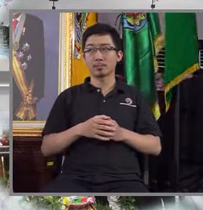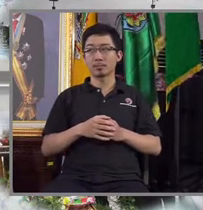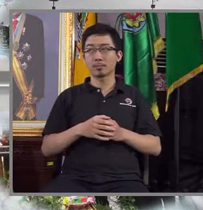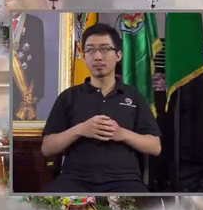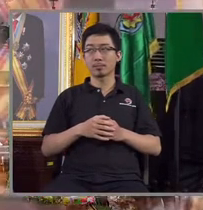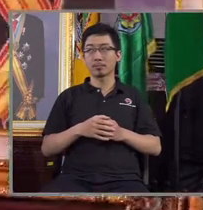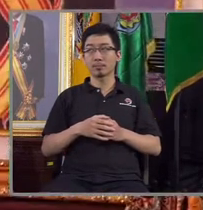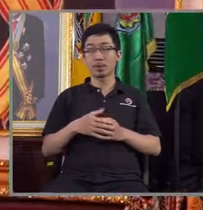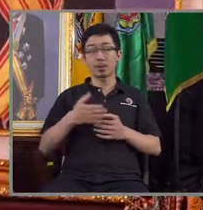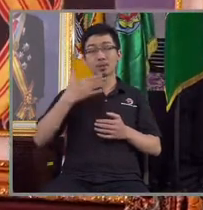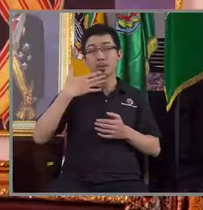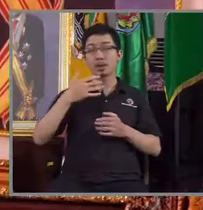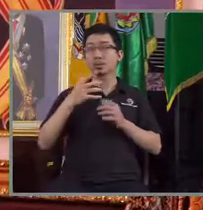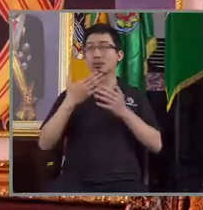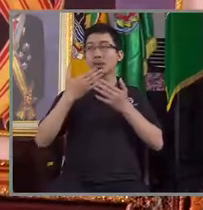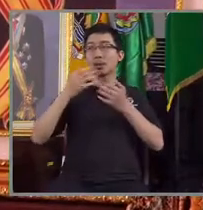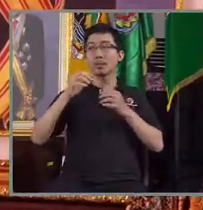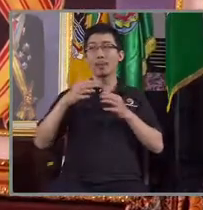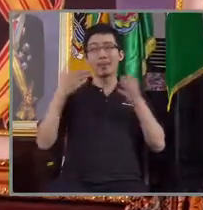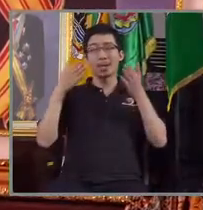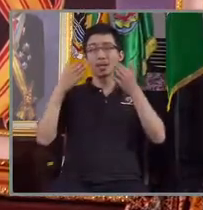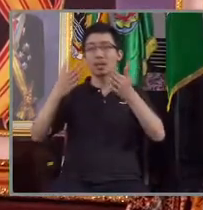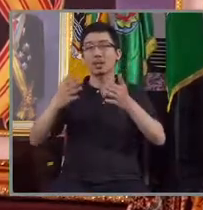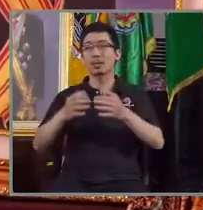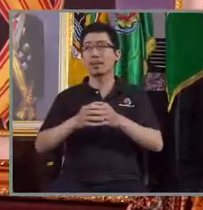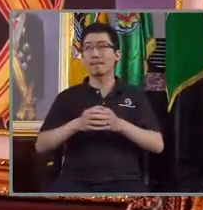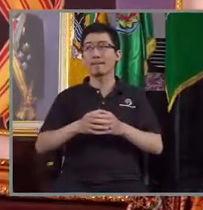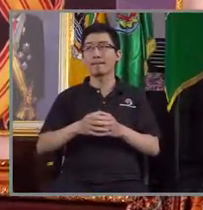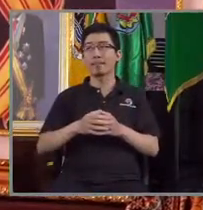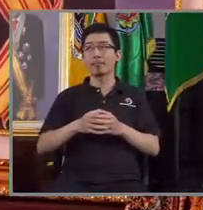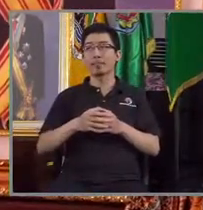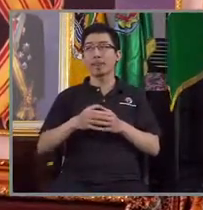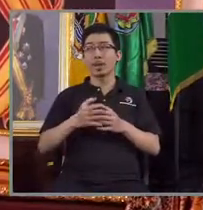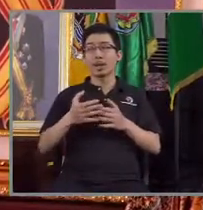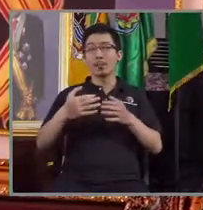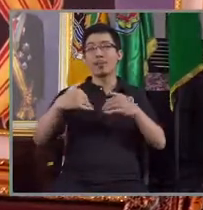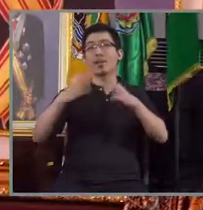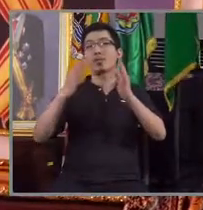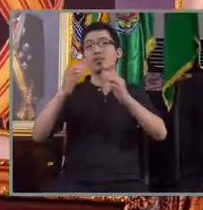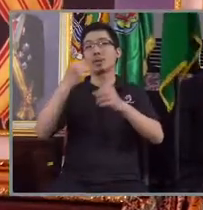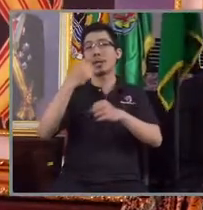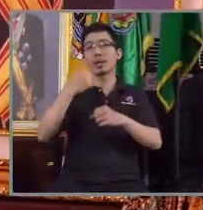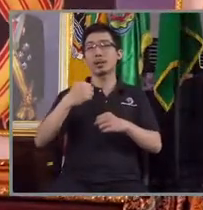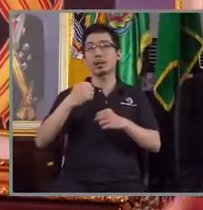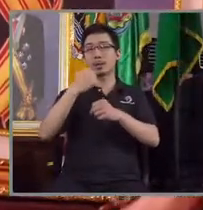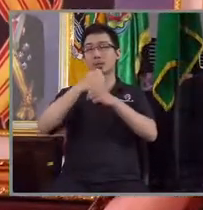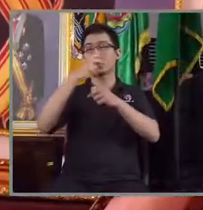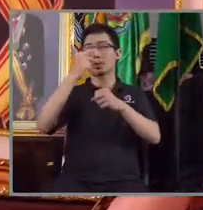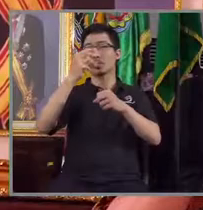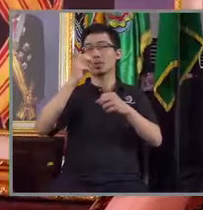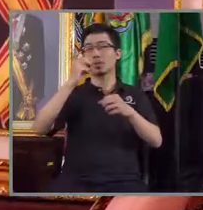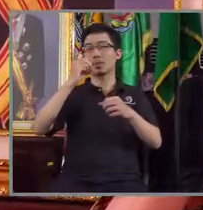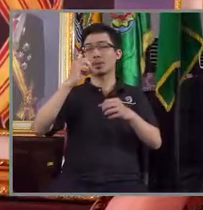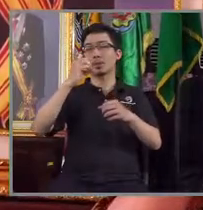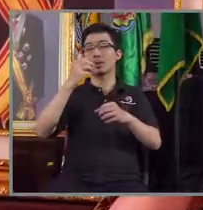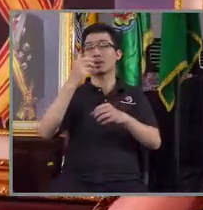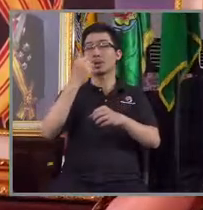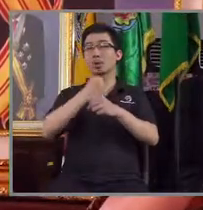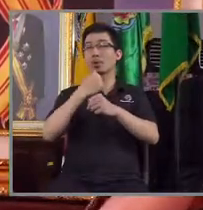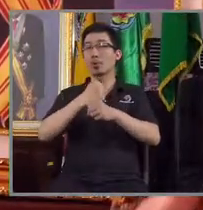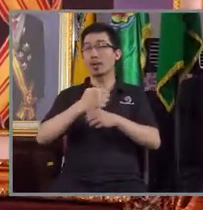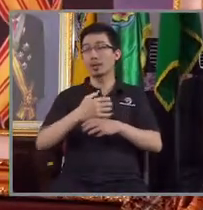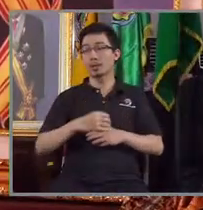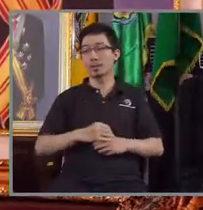memperhatikan guna mempercepat pembangunan di Kabupaten Grobogan sebagai bagian dari ksn kedungsepur karena